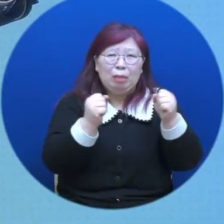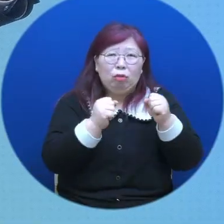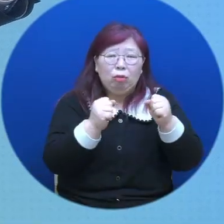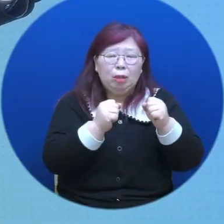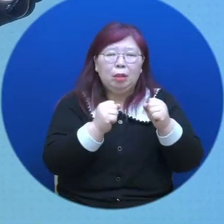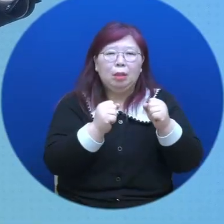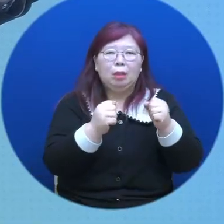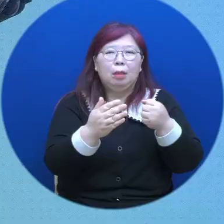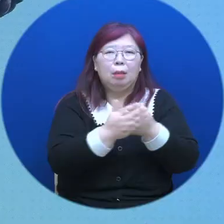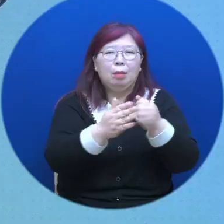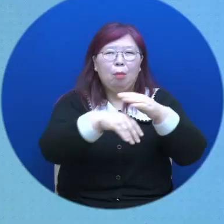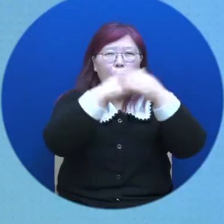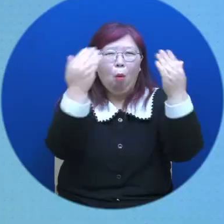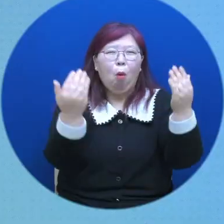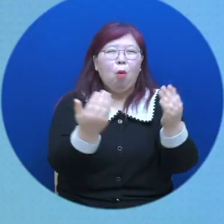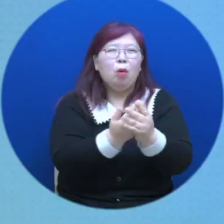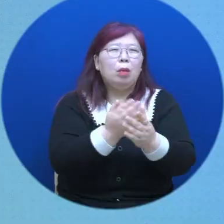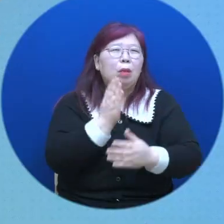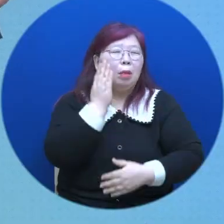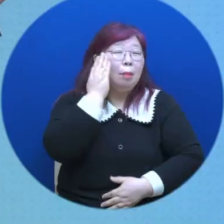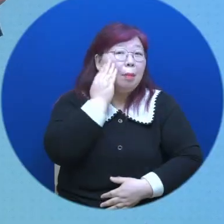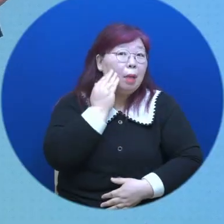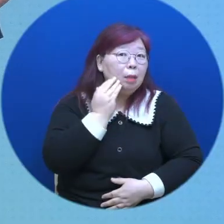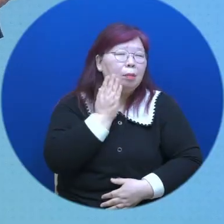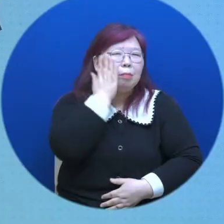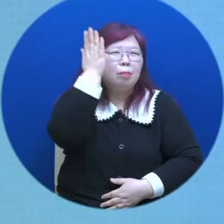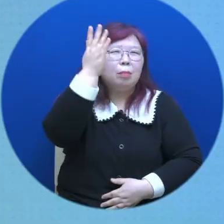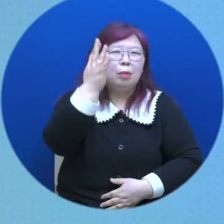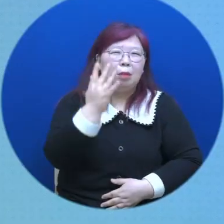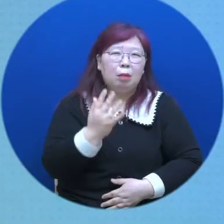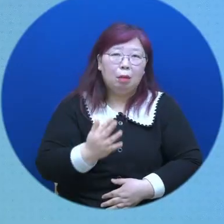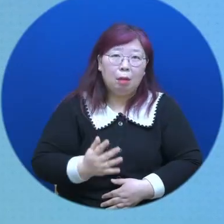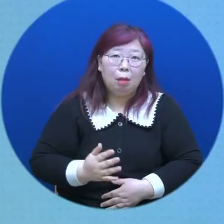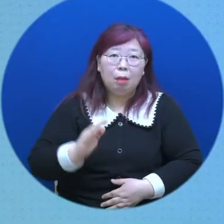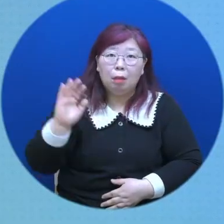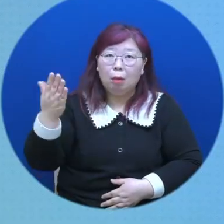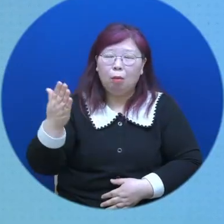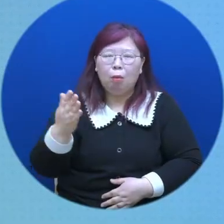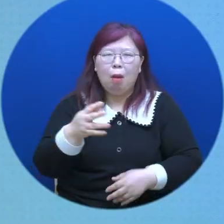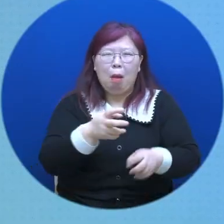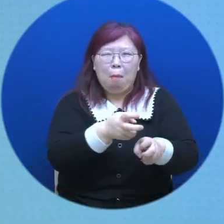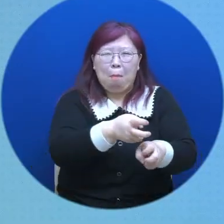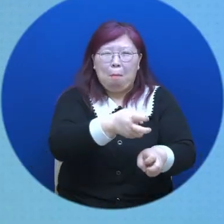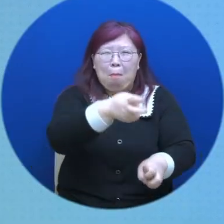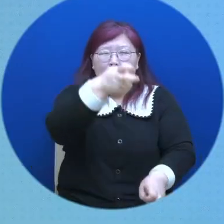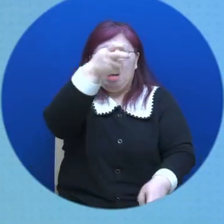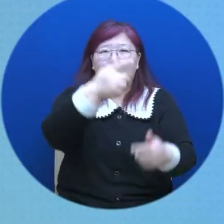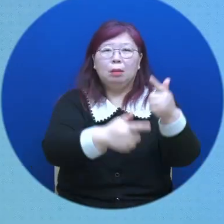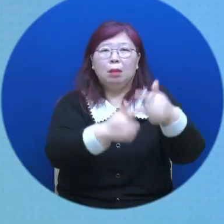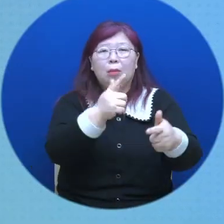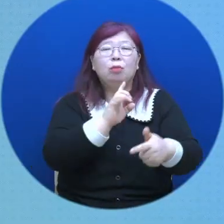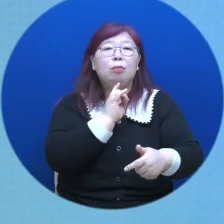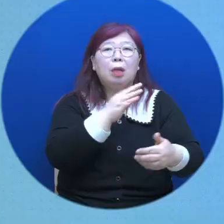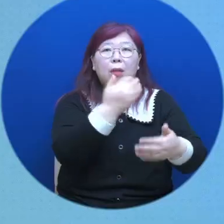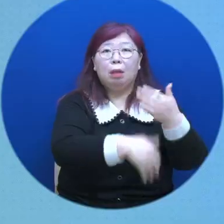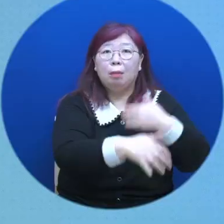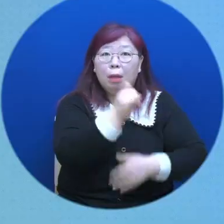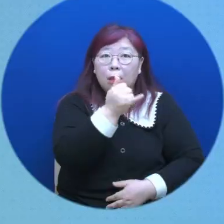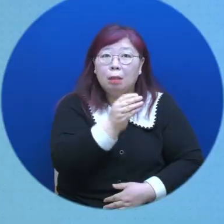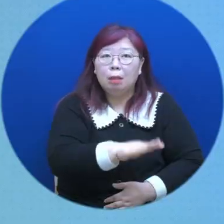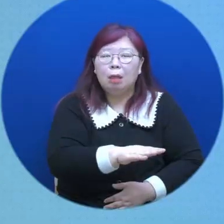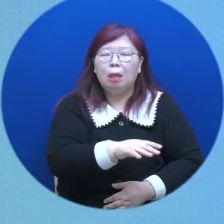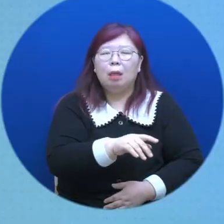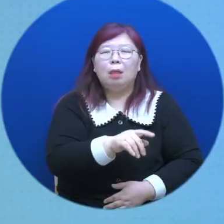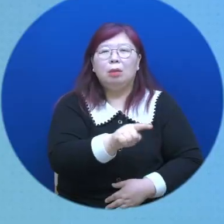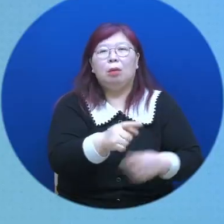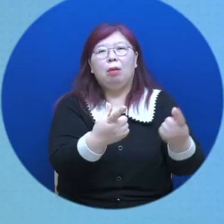모든 잎사귀는 땅에 추락하게 만들고 앙상한 가지의 인생처럼 저런